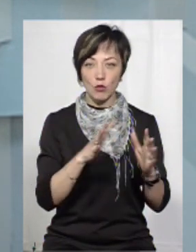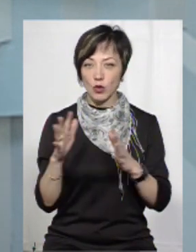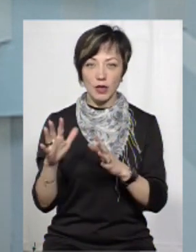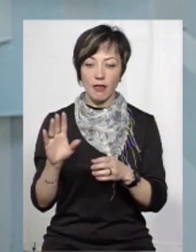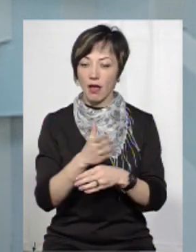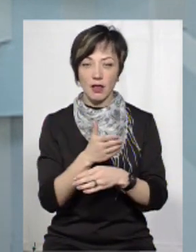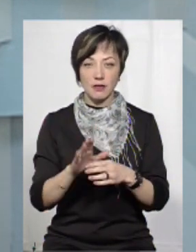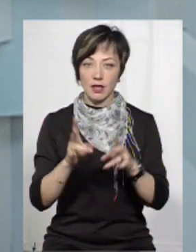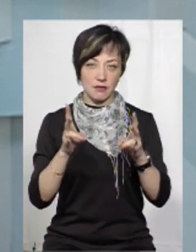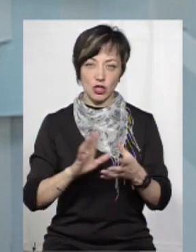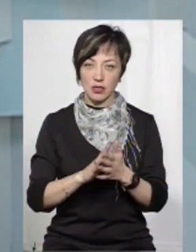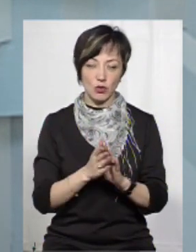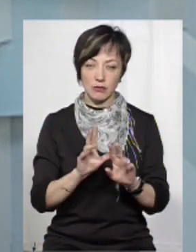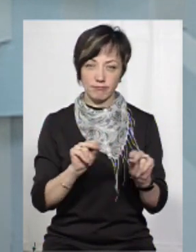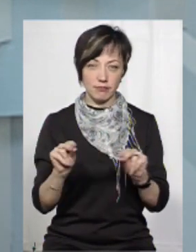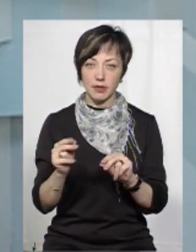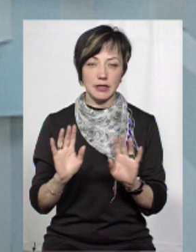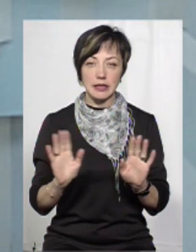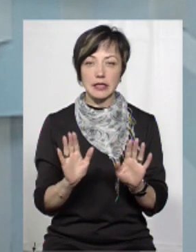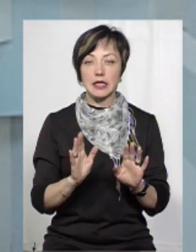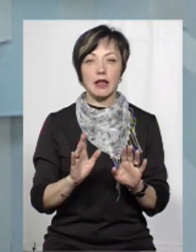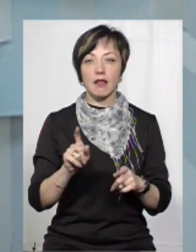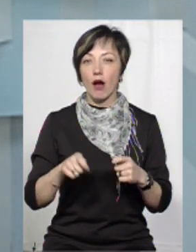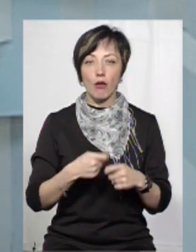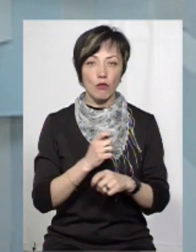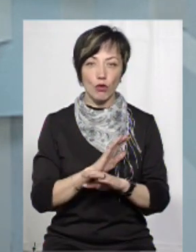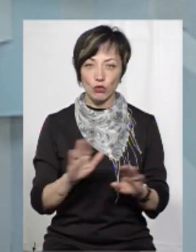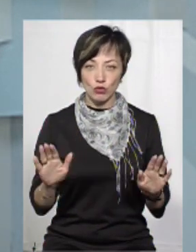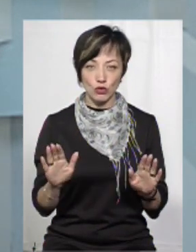не класифікується як надзвичайна ситуація. Тобто